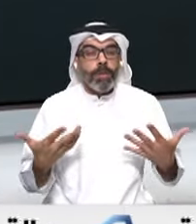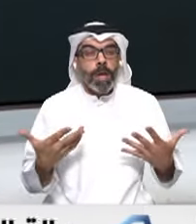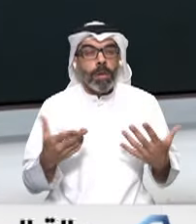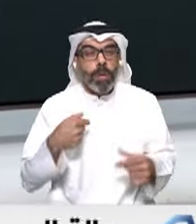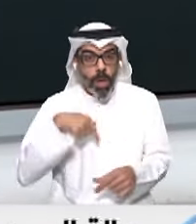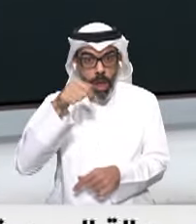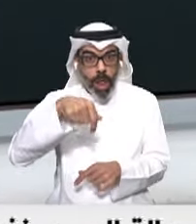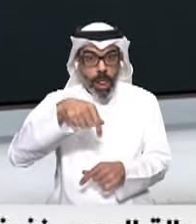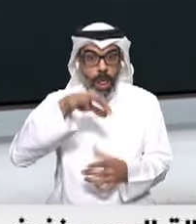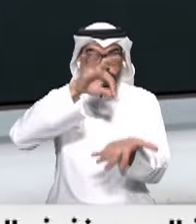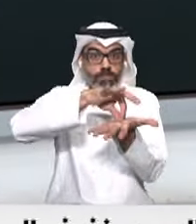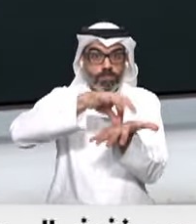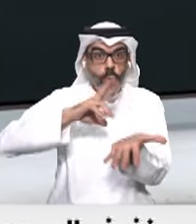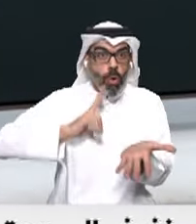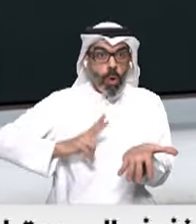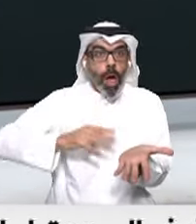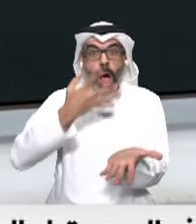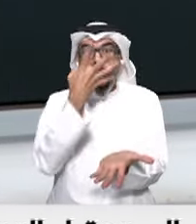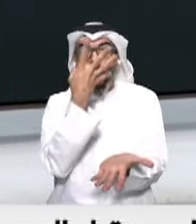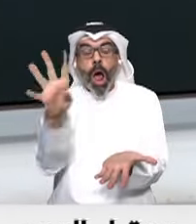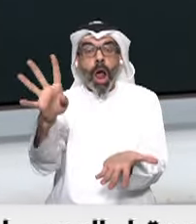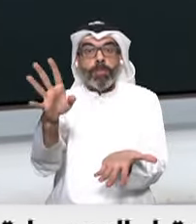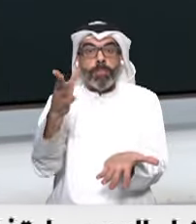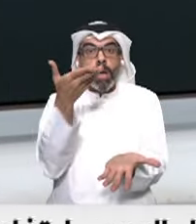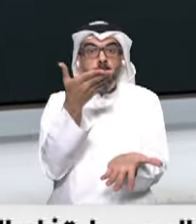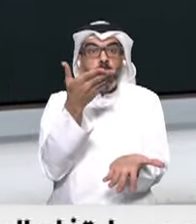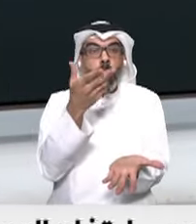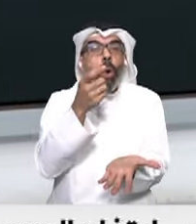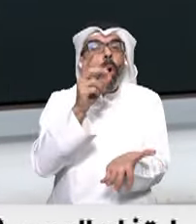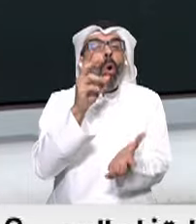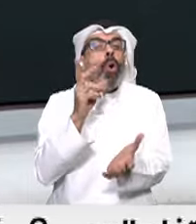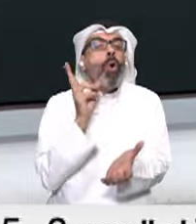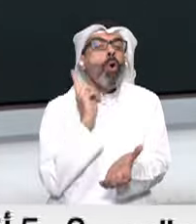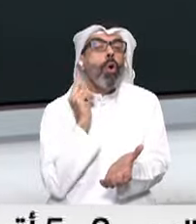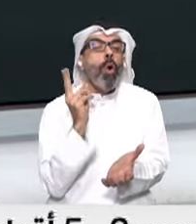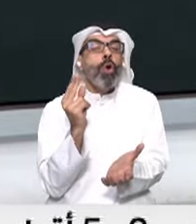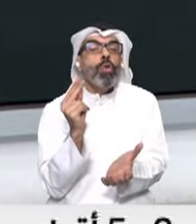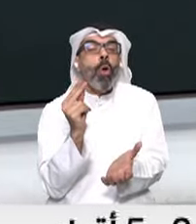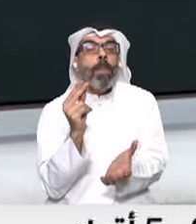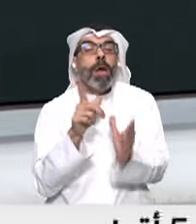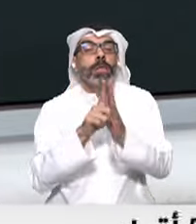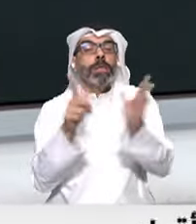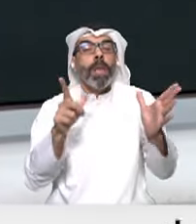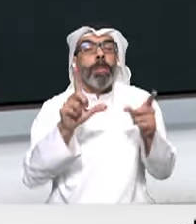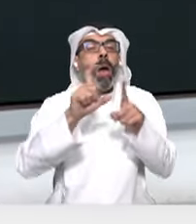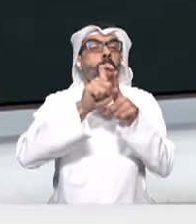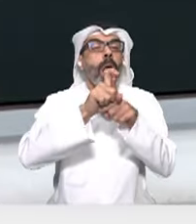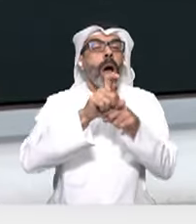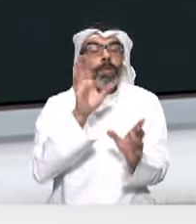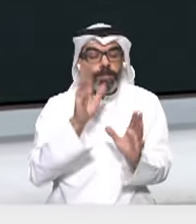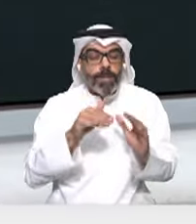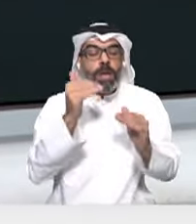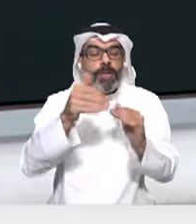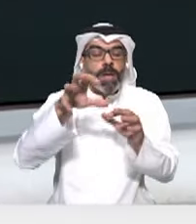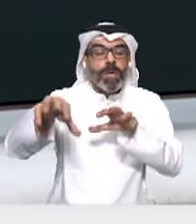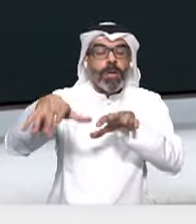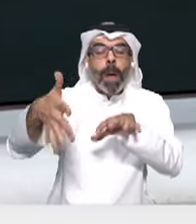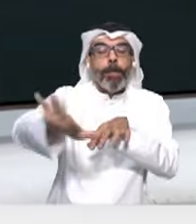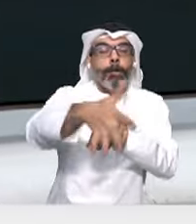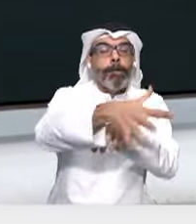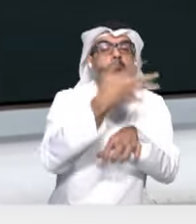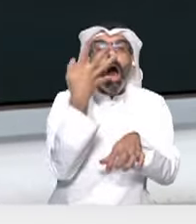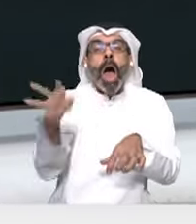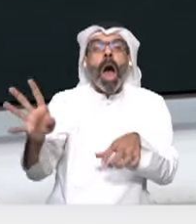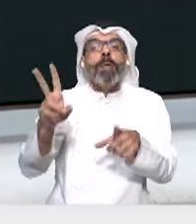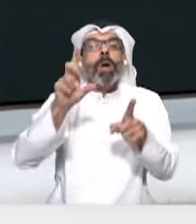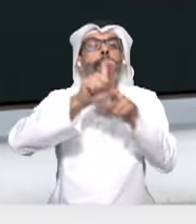مدينه الكويت تصل 40 درجه مئويه نسبه الرطوبه 17% وتصل الى ال 40% في بعض المناطق الساحليه الرؤيه الافقيه